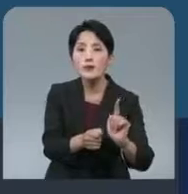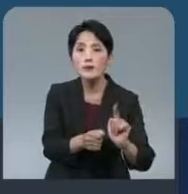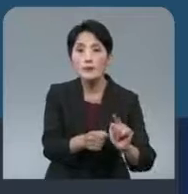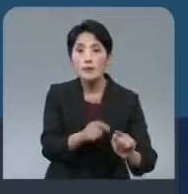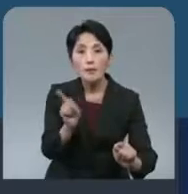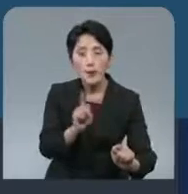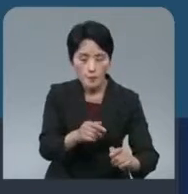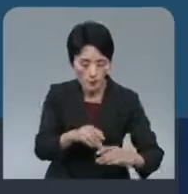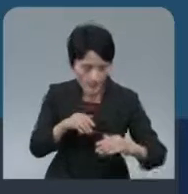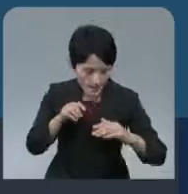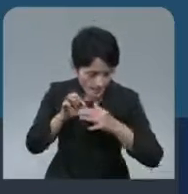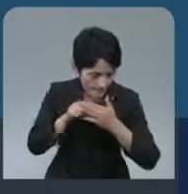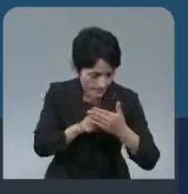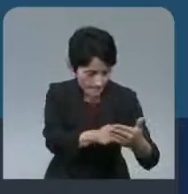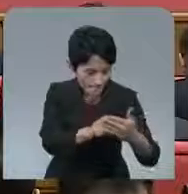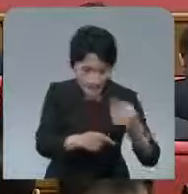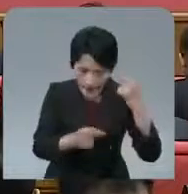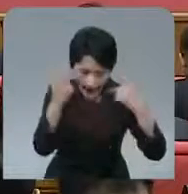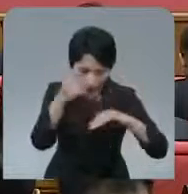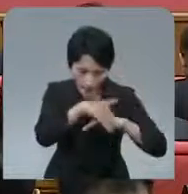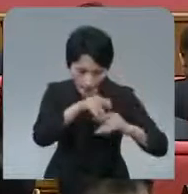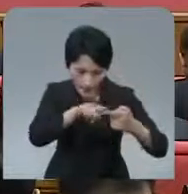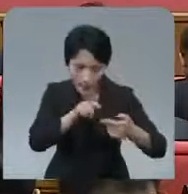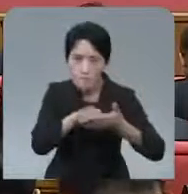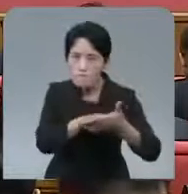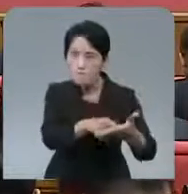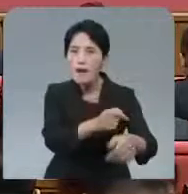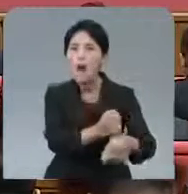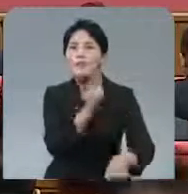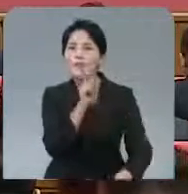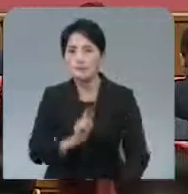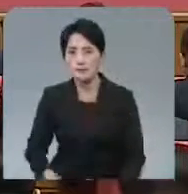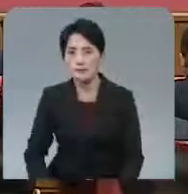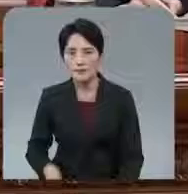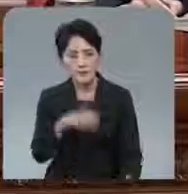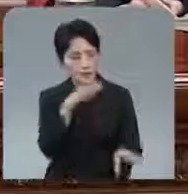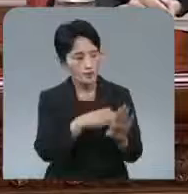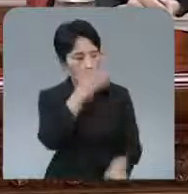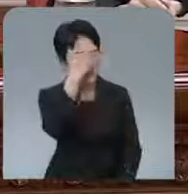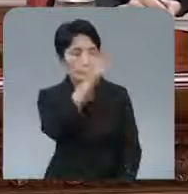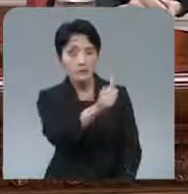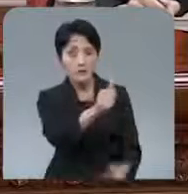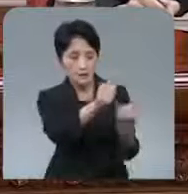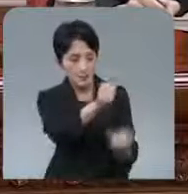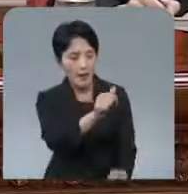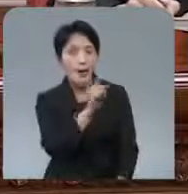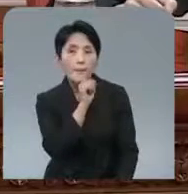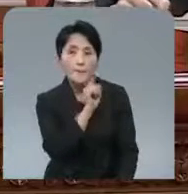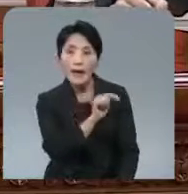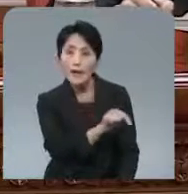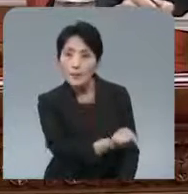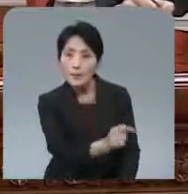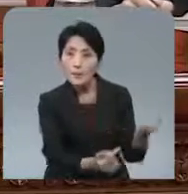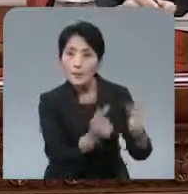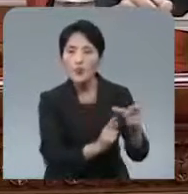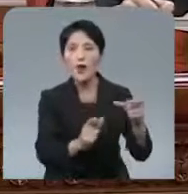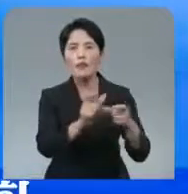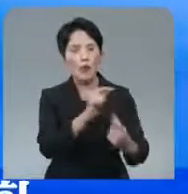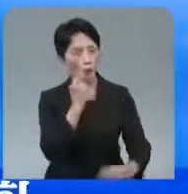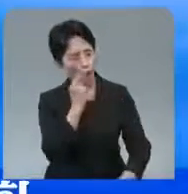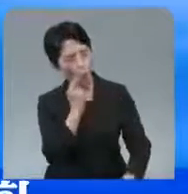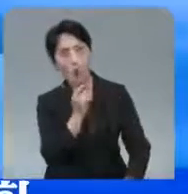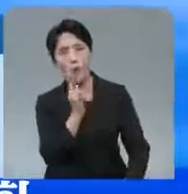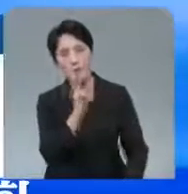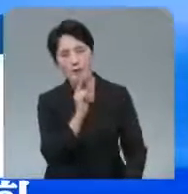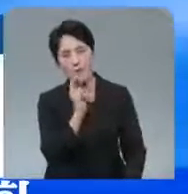chef du département du front uni chargé des relations avec séoul a accusé les autorités sud-coréennes d'avoir ignoré